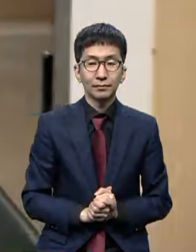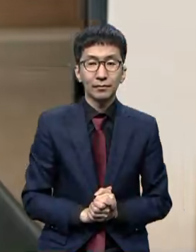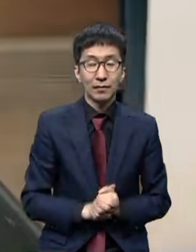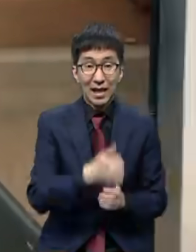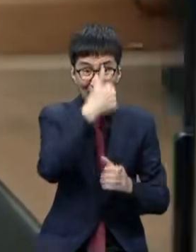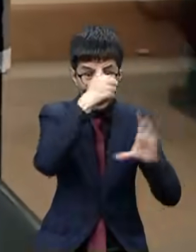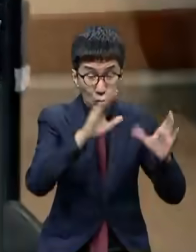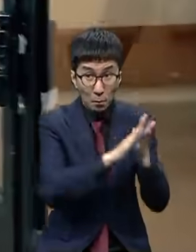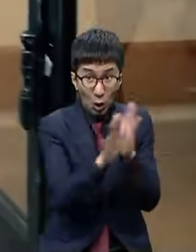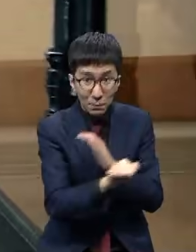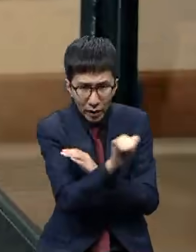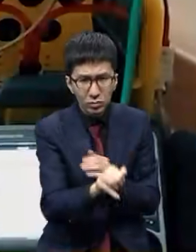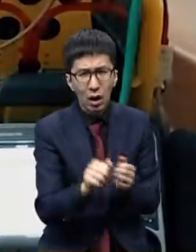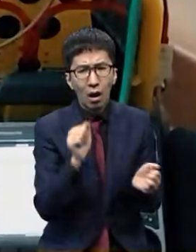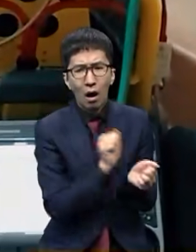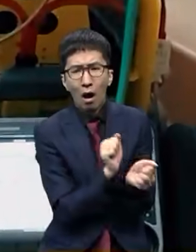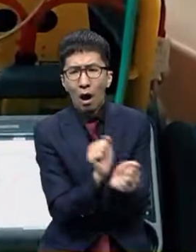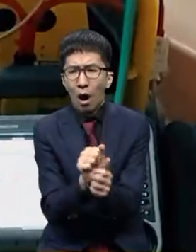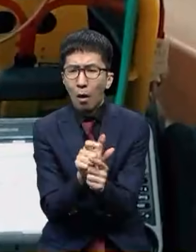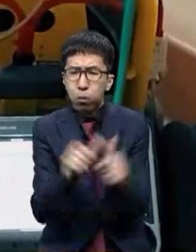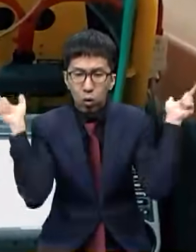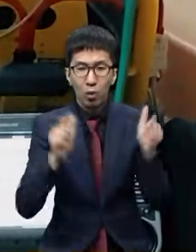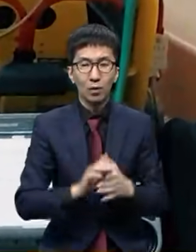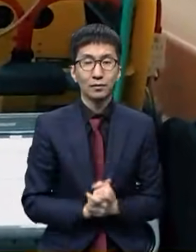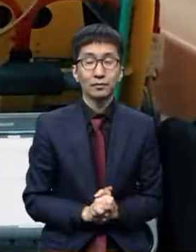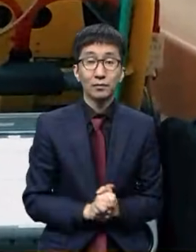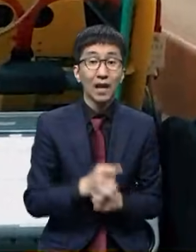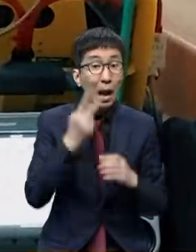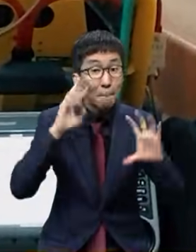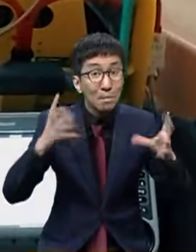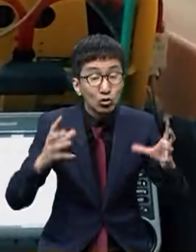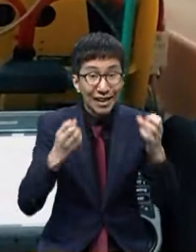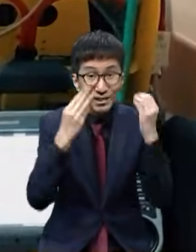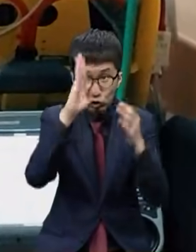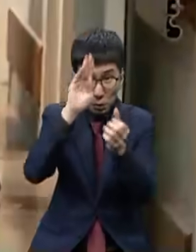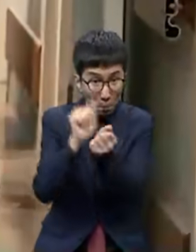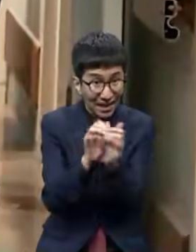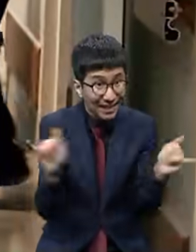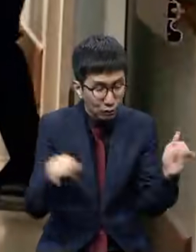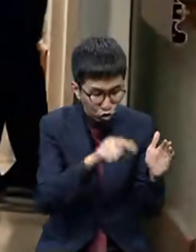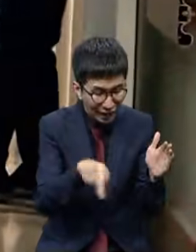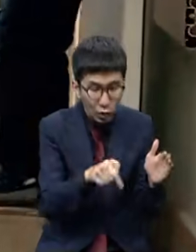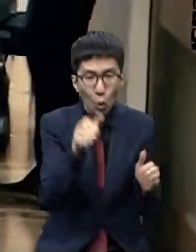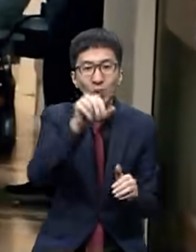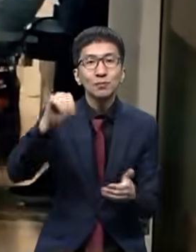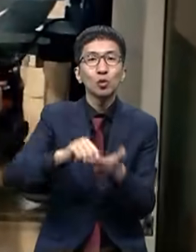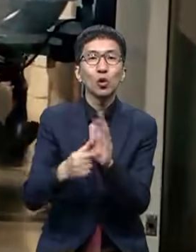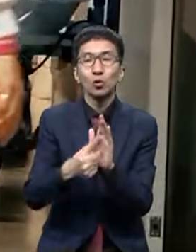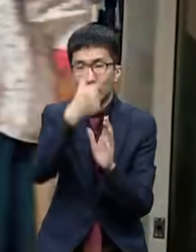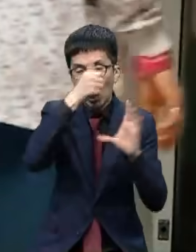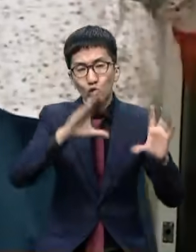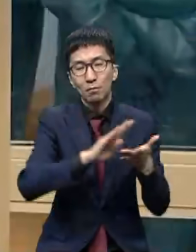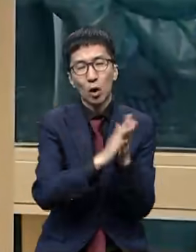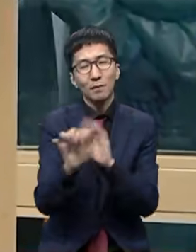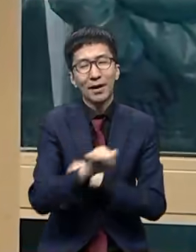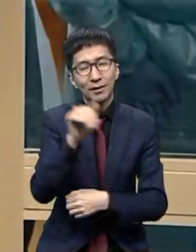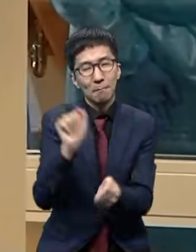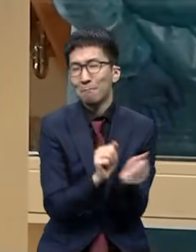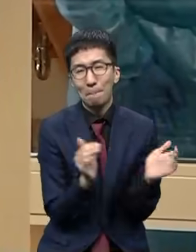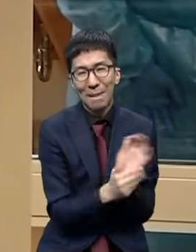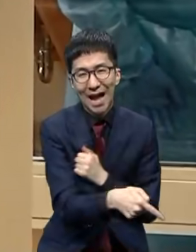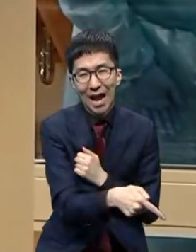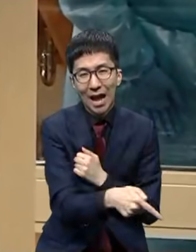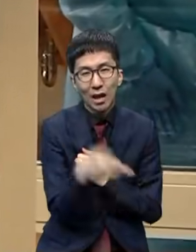델타 변이는 빠르게 번지고 있습니다. 이미 미국 전체 신규 확진자의 절반 이상이 델타 변이 감염자인데